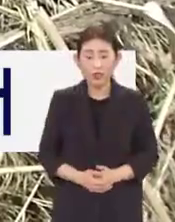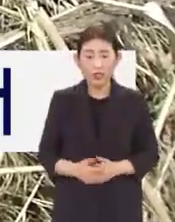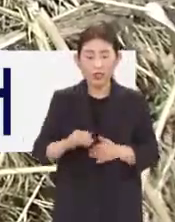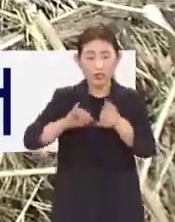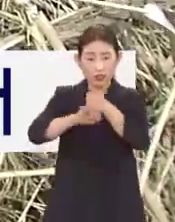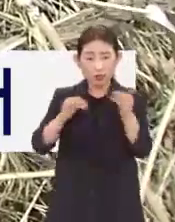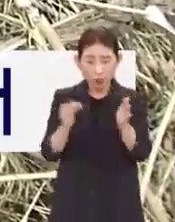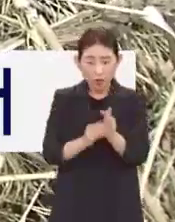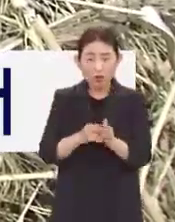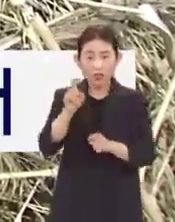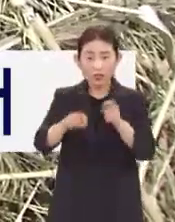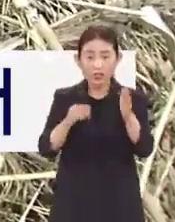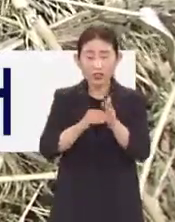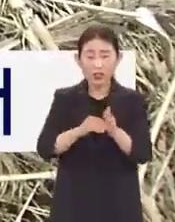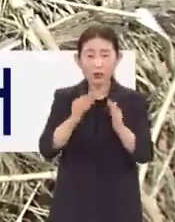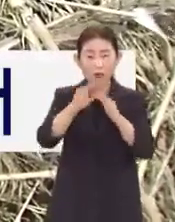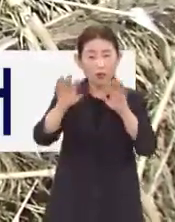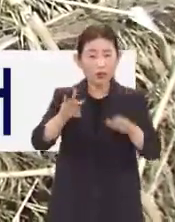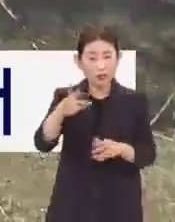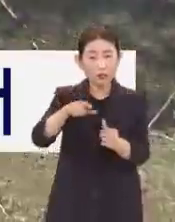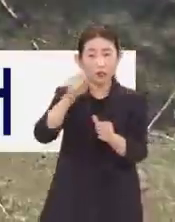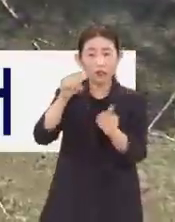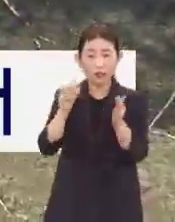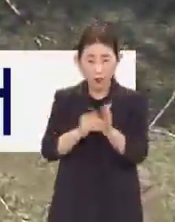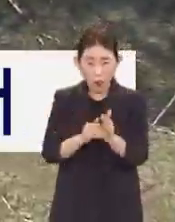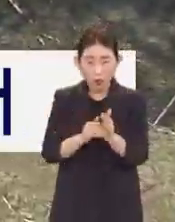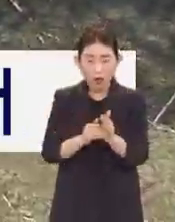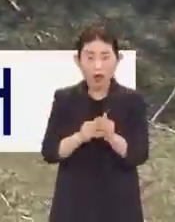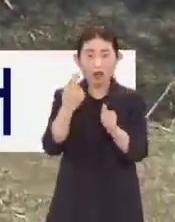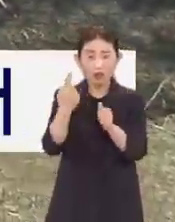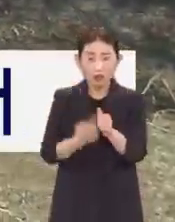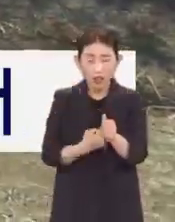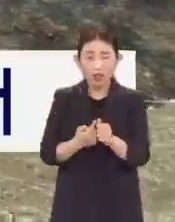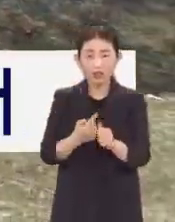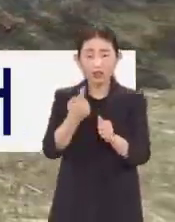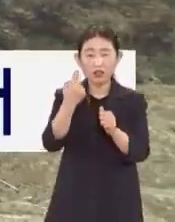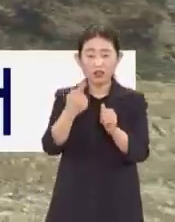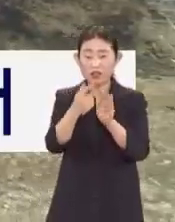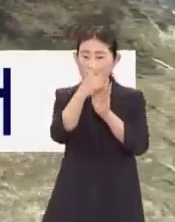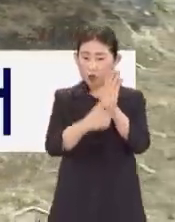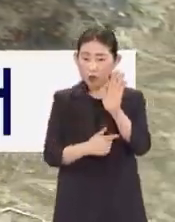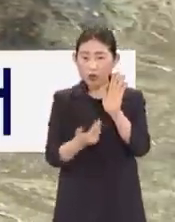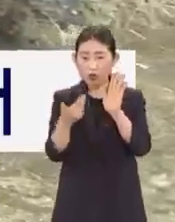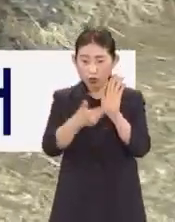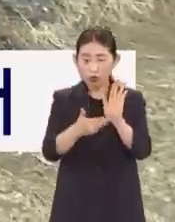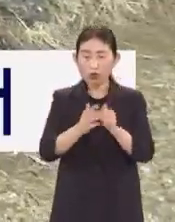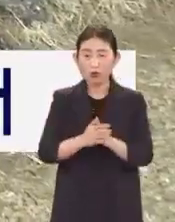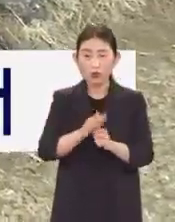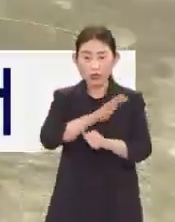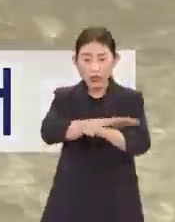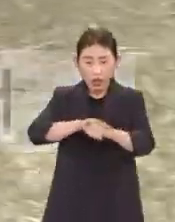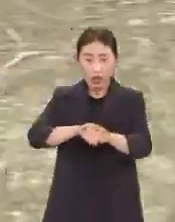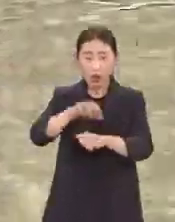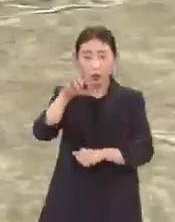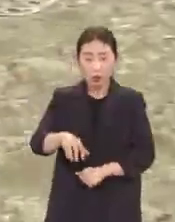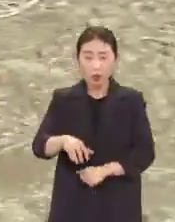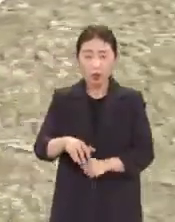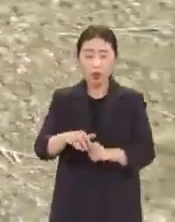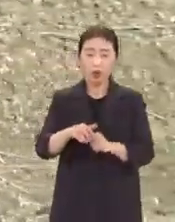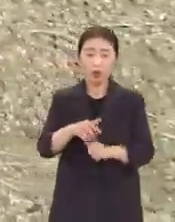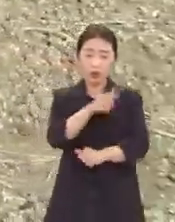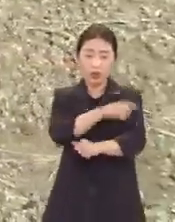서약을 잘 이행한 300개 마을을 선정하여 소각 산불 없는 녹색마을 현판을 달아주고 우수마을 이장에게는